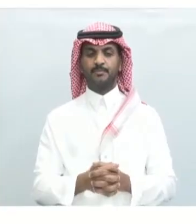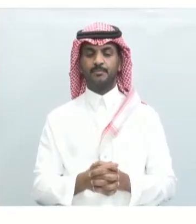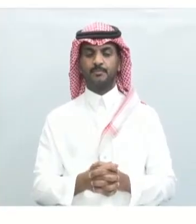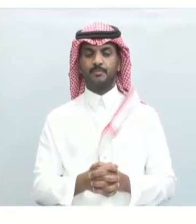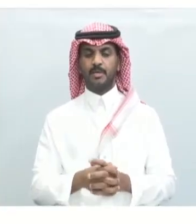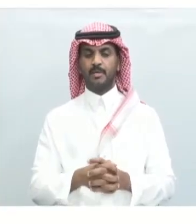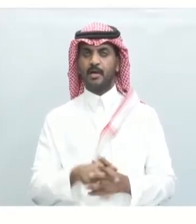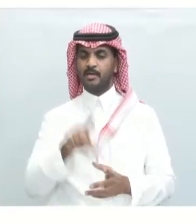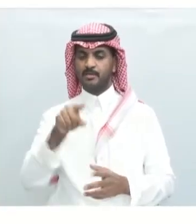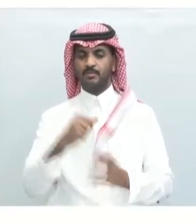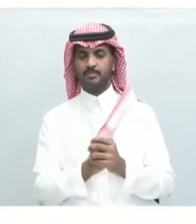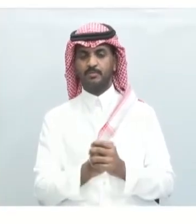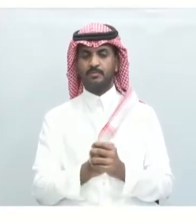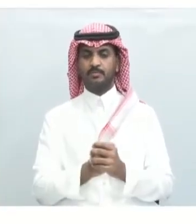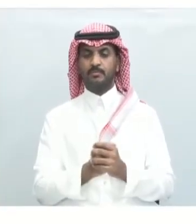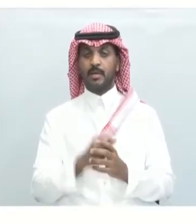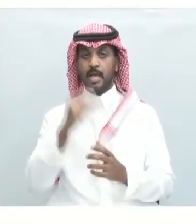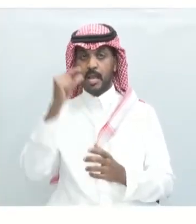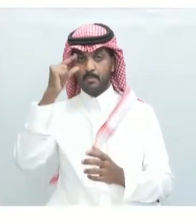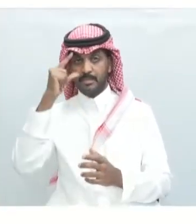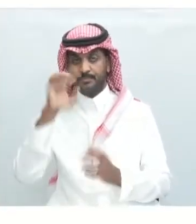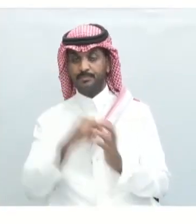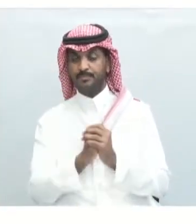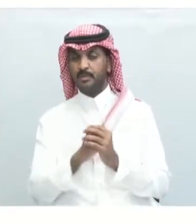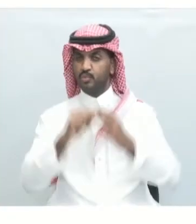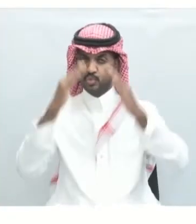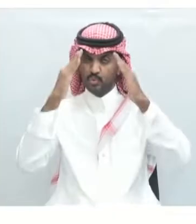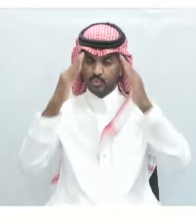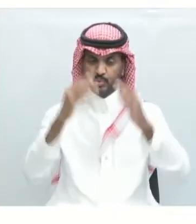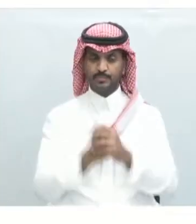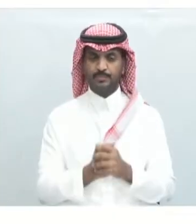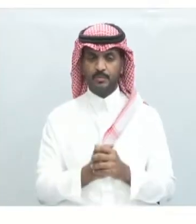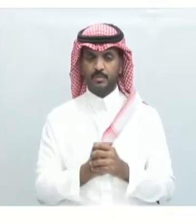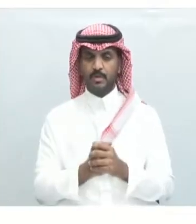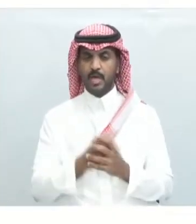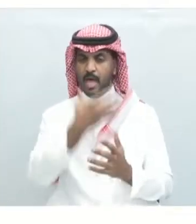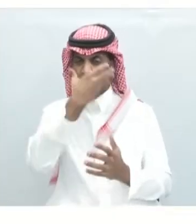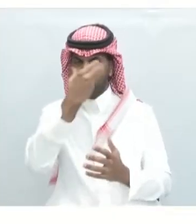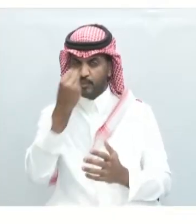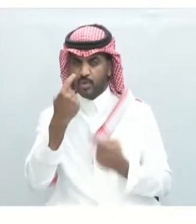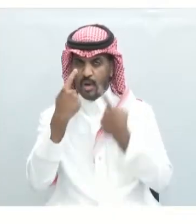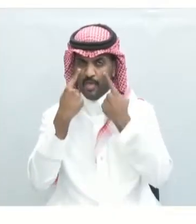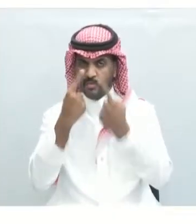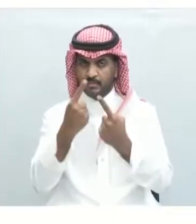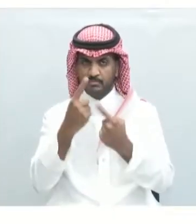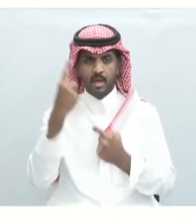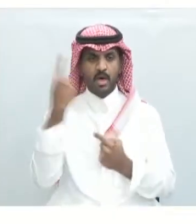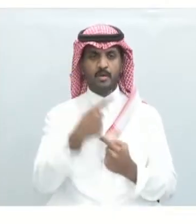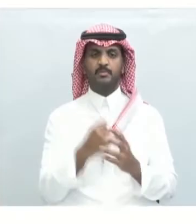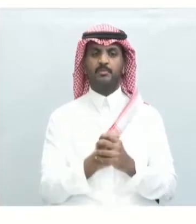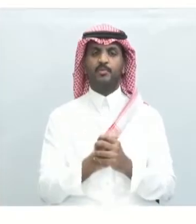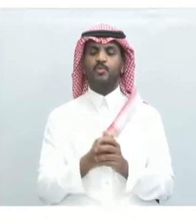احسنتم اولا البصر فكيف اؤدي فكره هذا هذه النعمه ان احفظه عن النظر المحرم